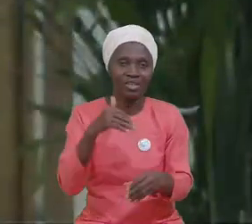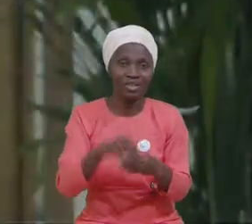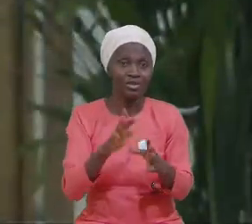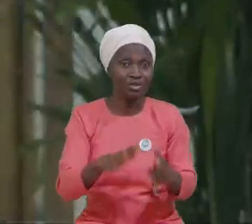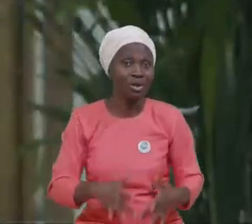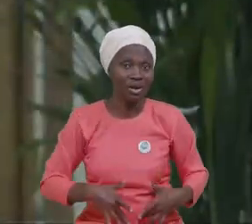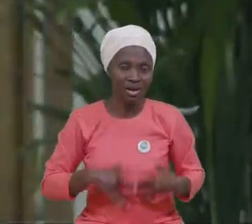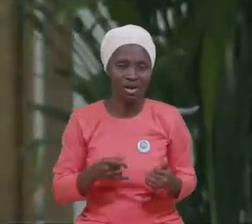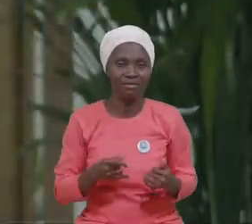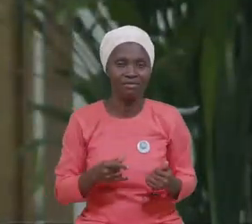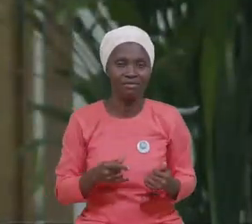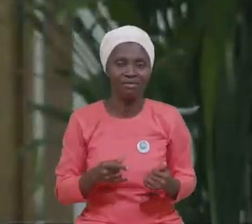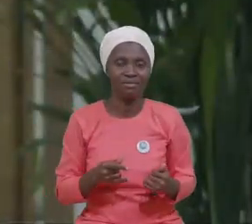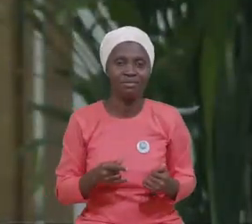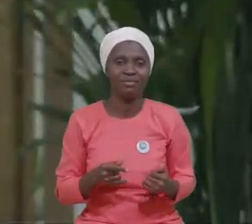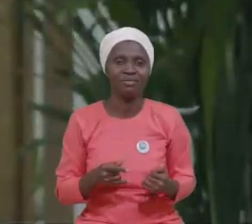à ta vie.